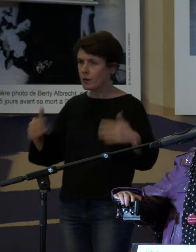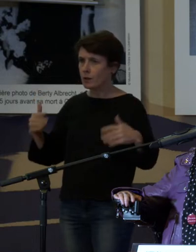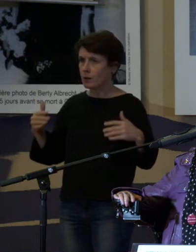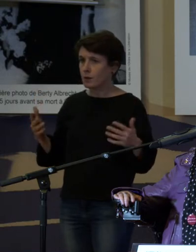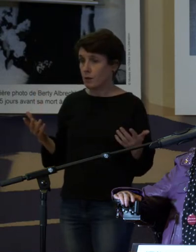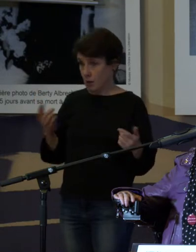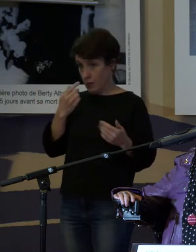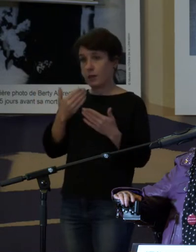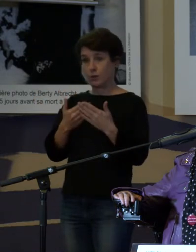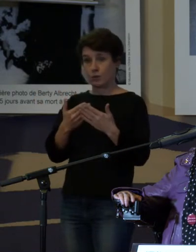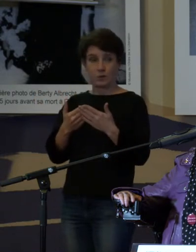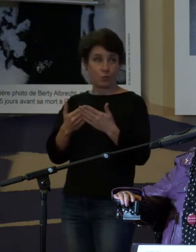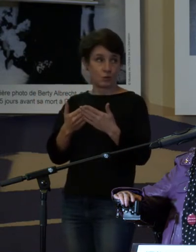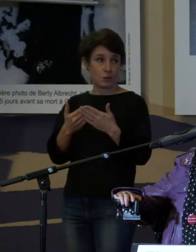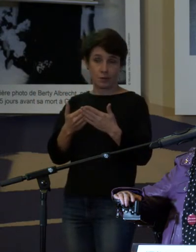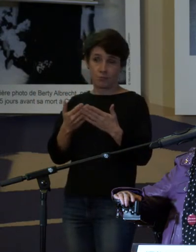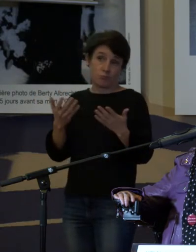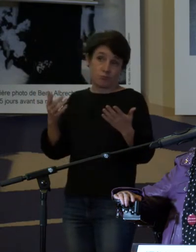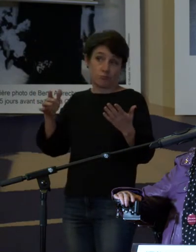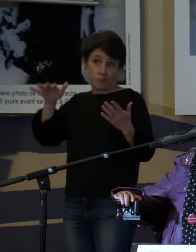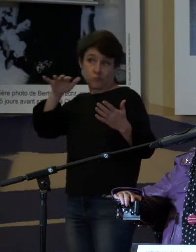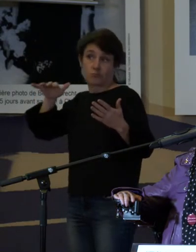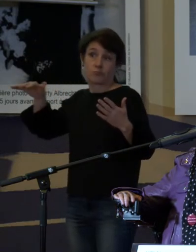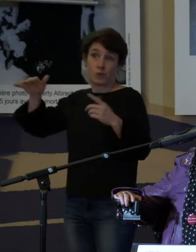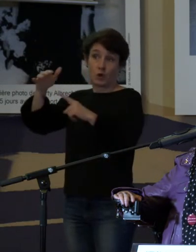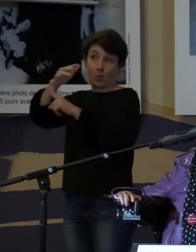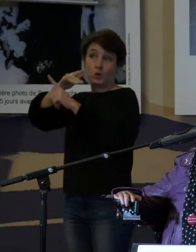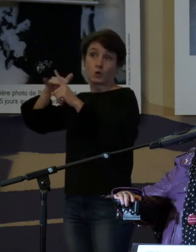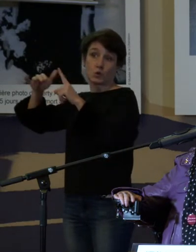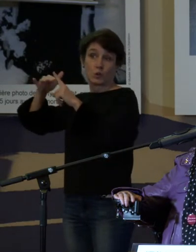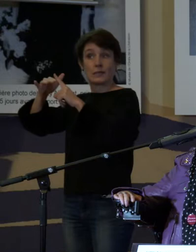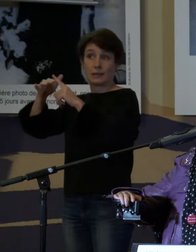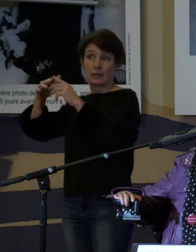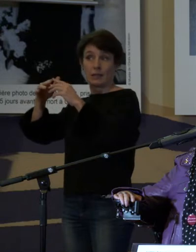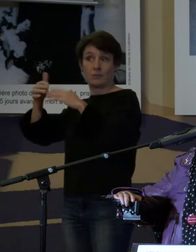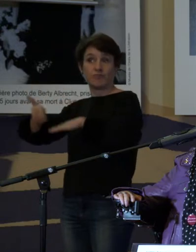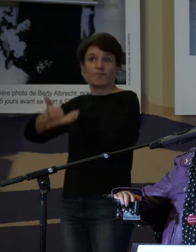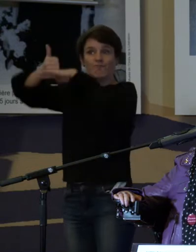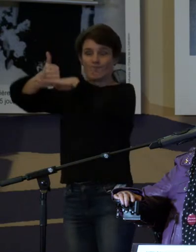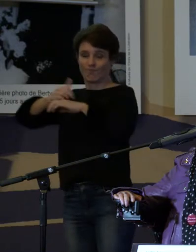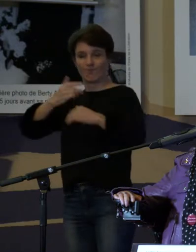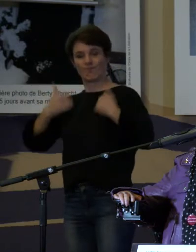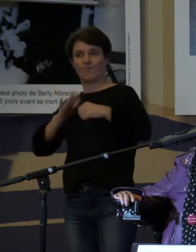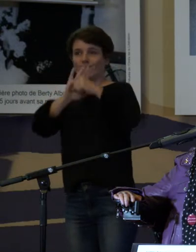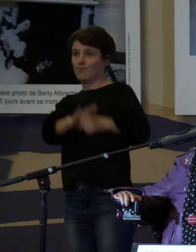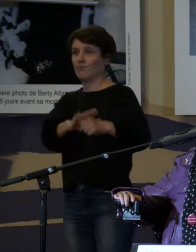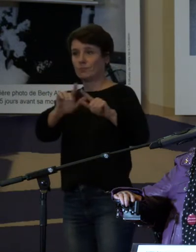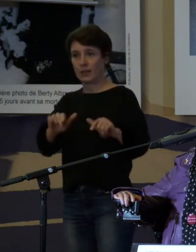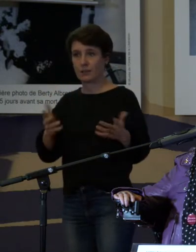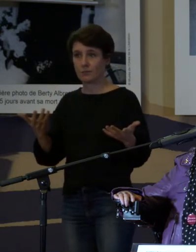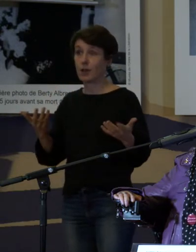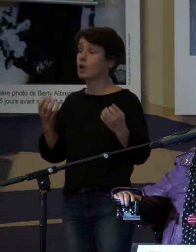justifie leur domination dans la société. En fait, en gros, le validisme, voilà, il se